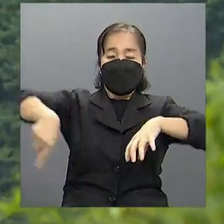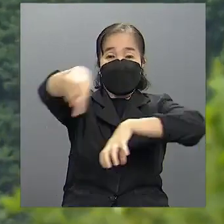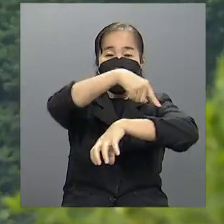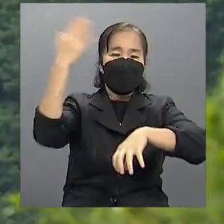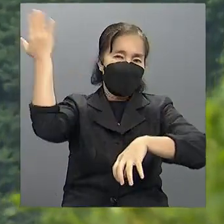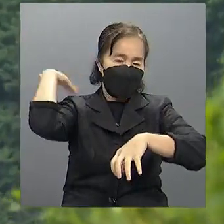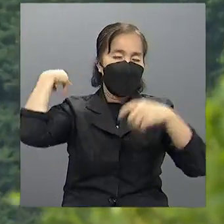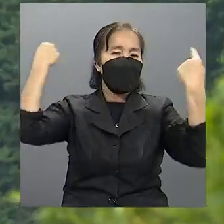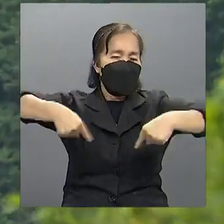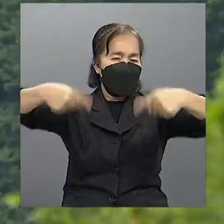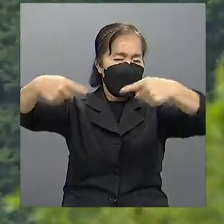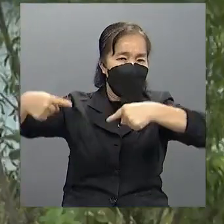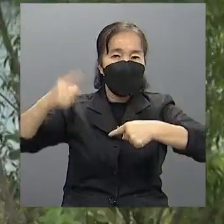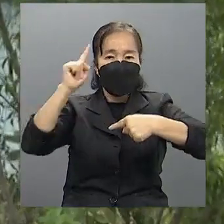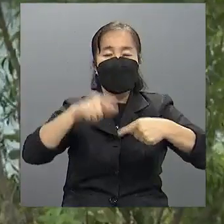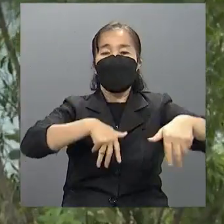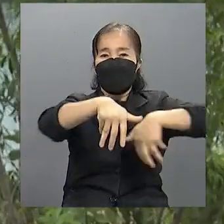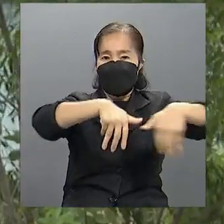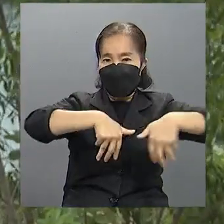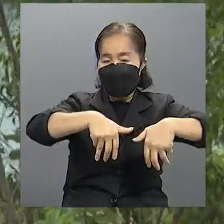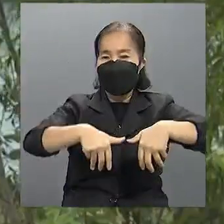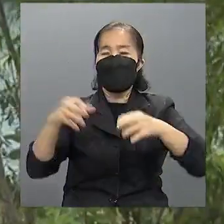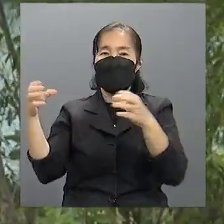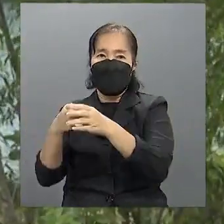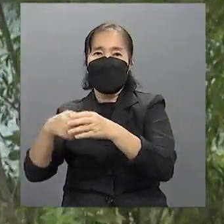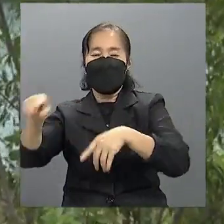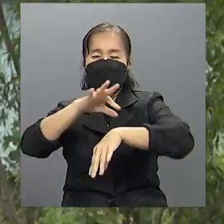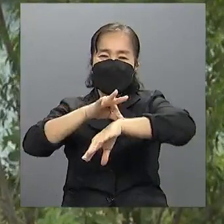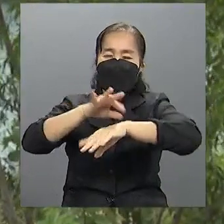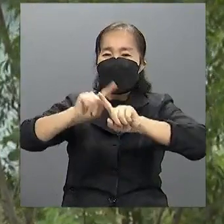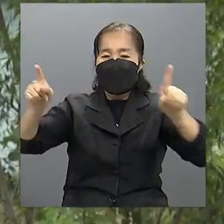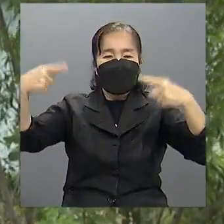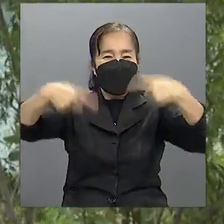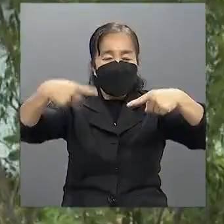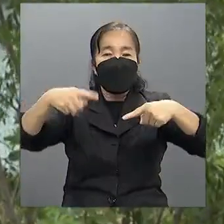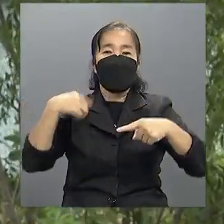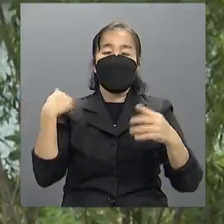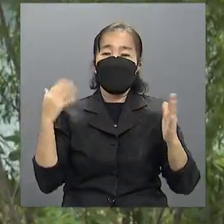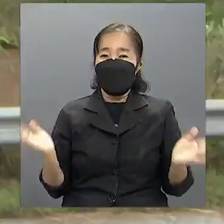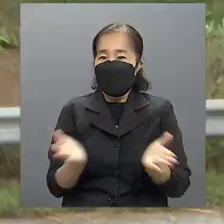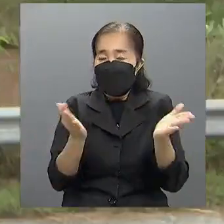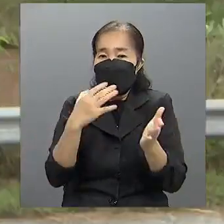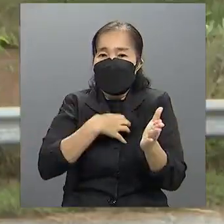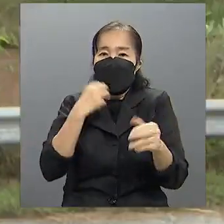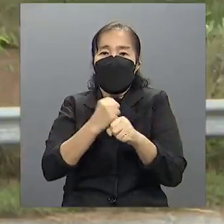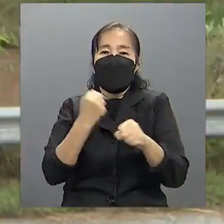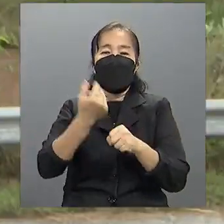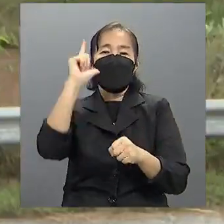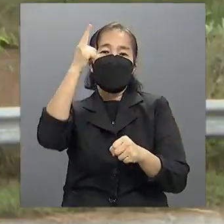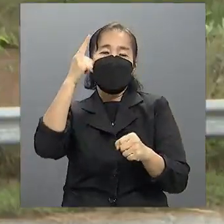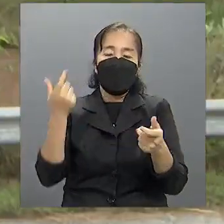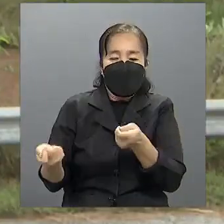ชุมชนและผู้ประกอบการรวมถึงผู้ที่สนับสนุนการทำเหมืองและคัดค้านการทำเหมืองทำให้